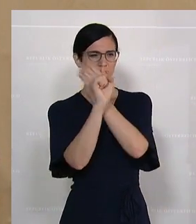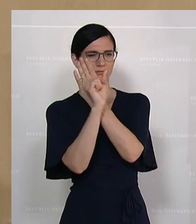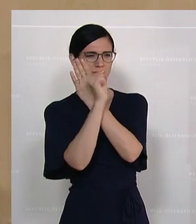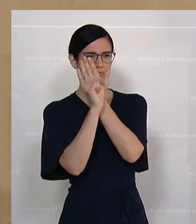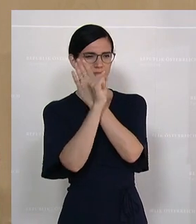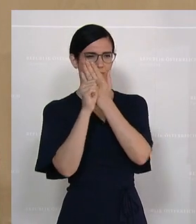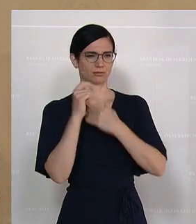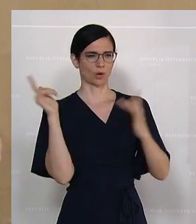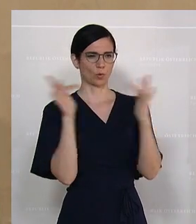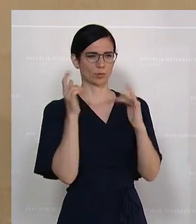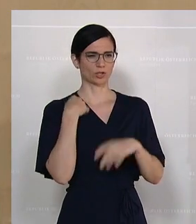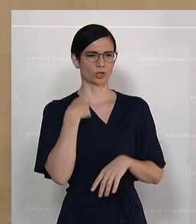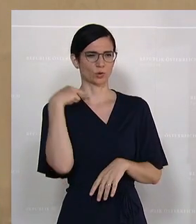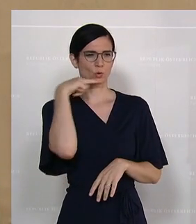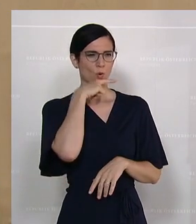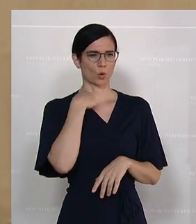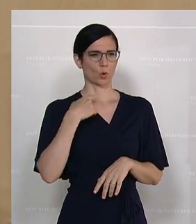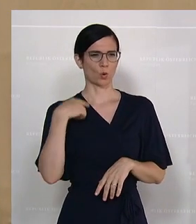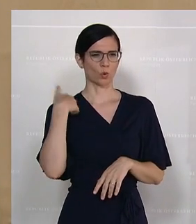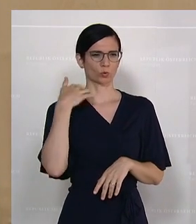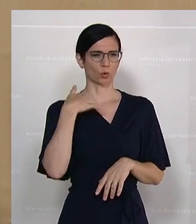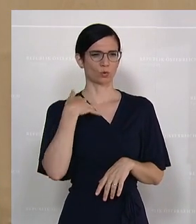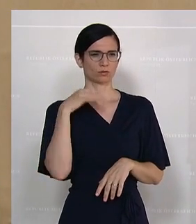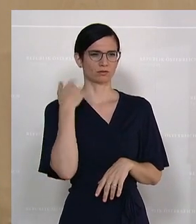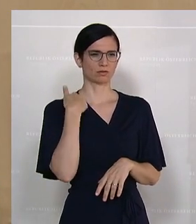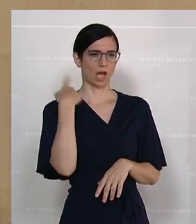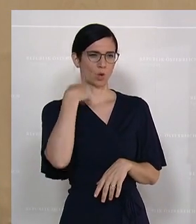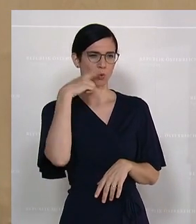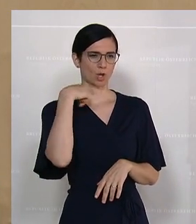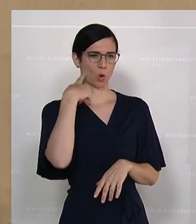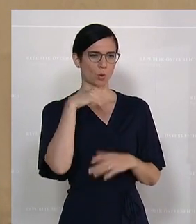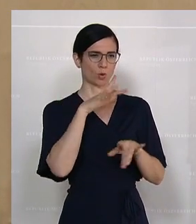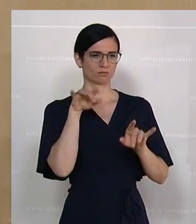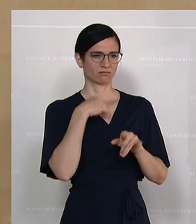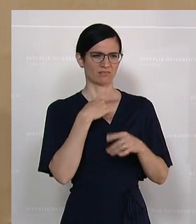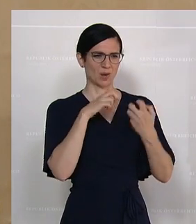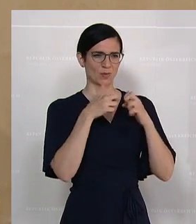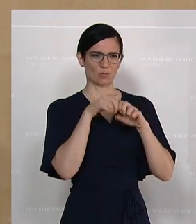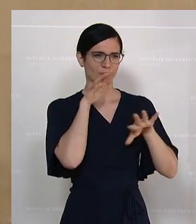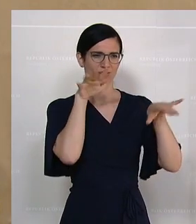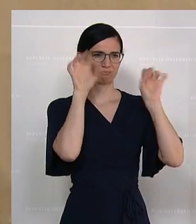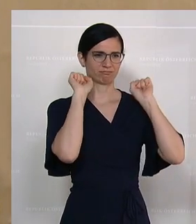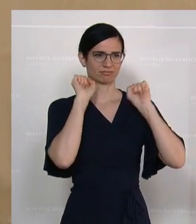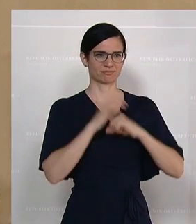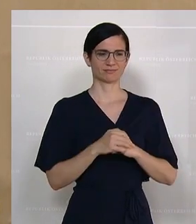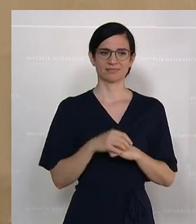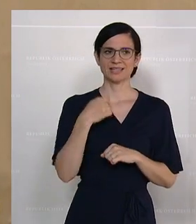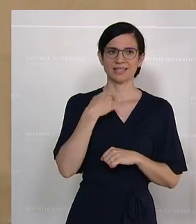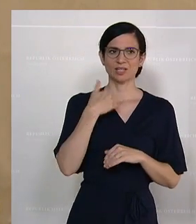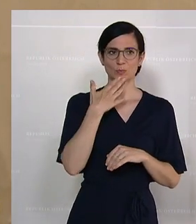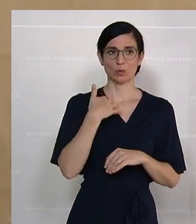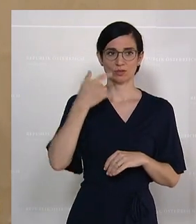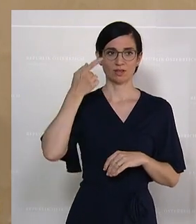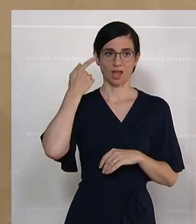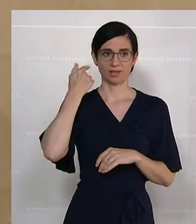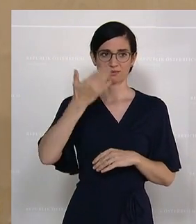rot und rosa roth die eigentliche problem lage erkennt und jetzt darf ich sie an etwas erinnern jetzt darf ich sie an etwas erinnern ich